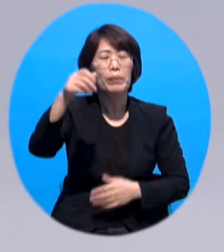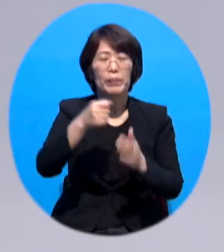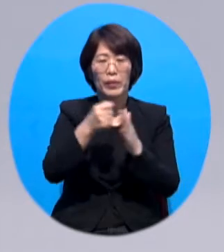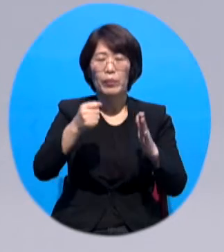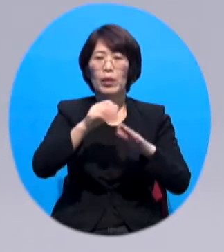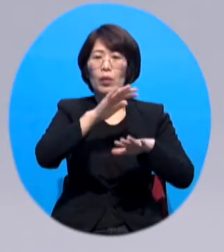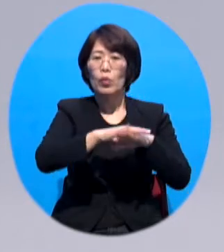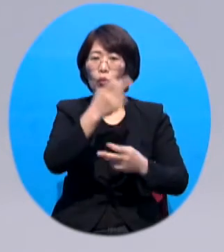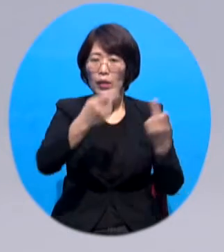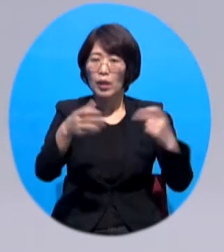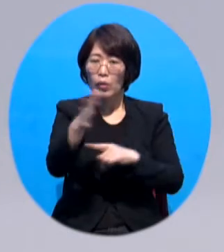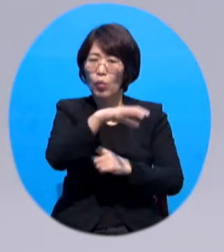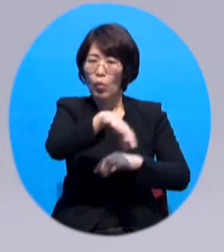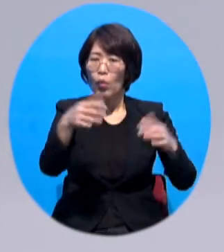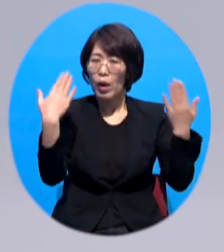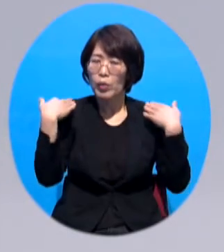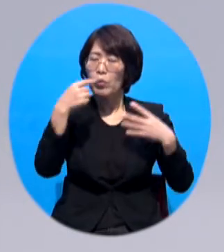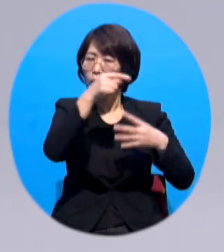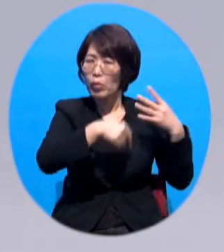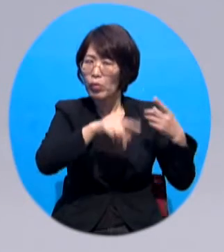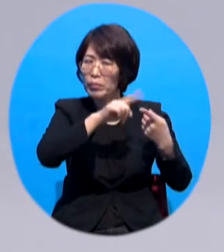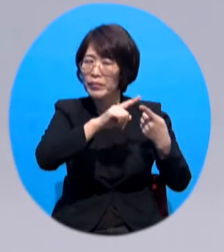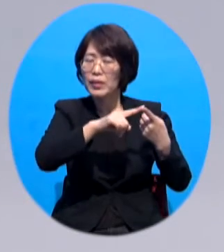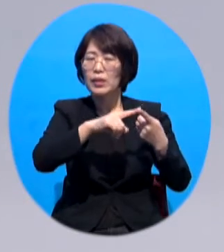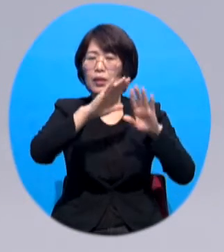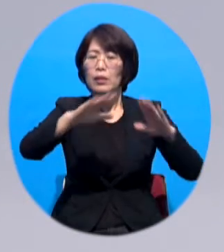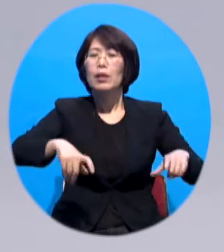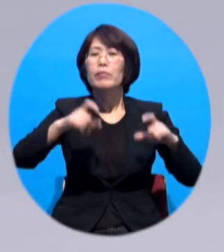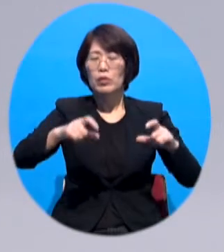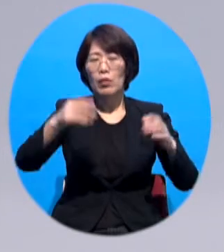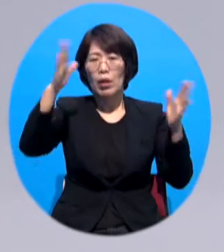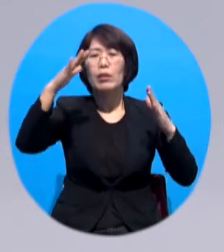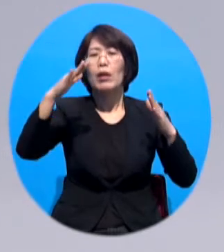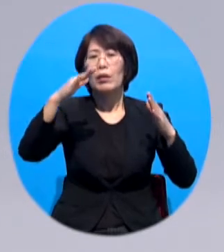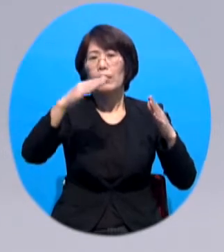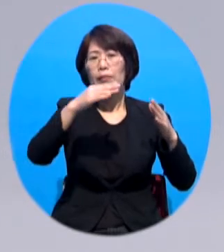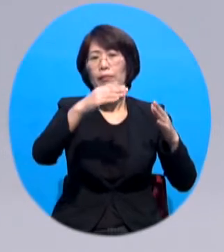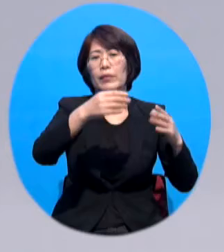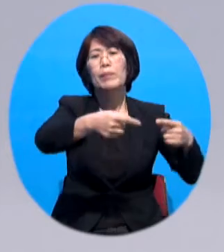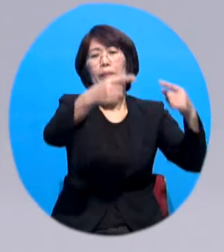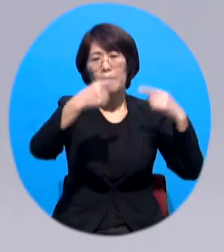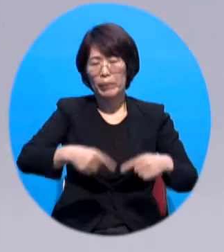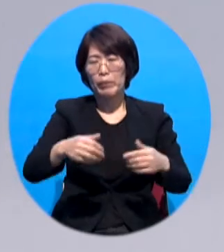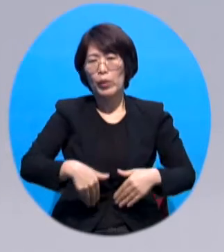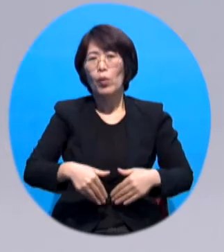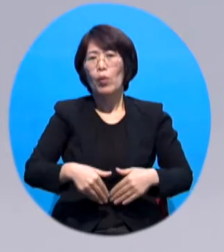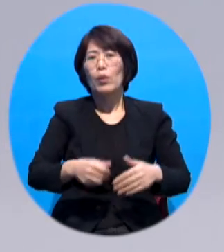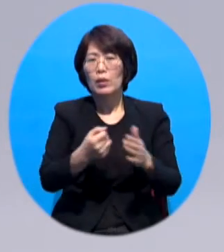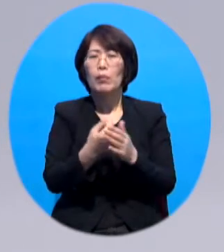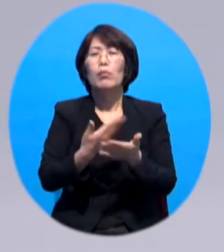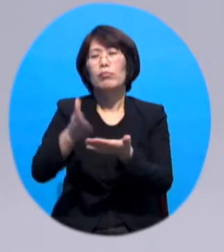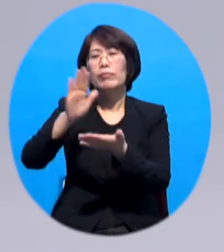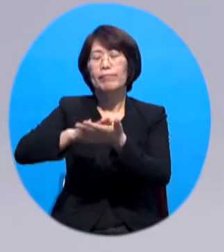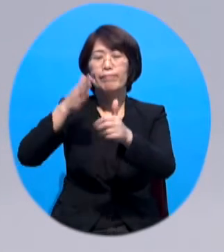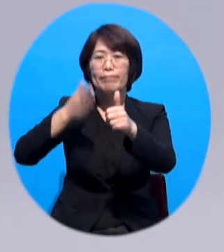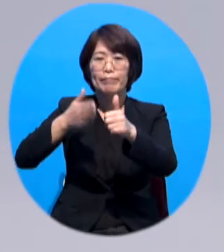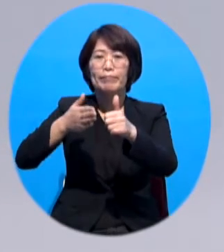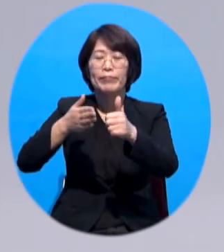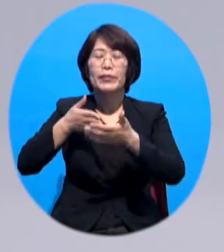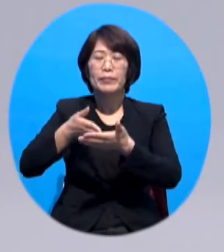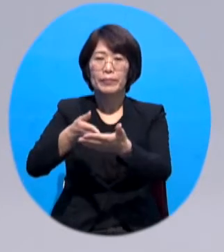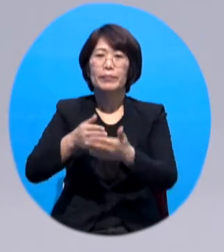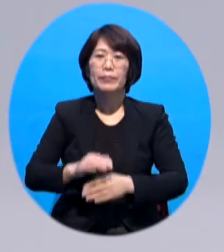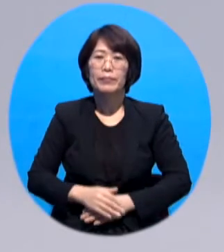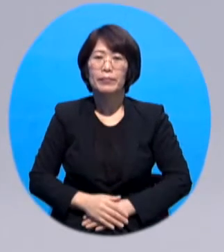농산어촌 유학 프로그램은 전날의 아이들 을 대상으로 이루어져야 된다고 생각하기 때문에 좀 수정을 해 줄것을 어요 9